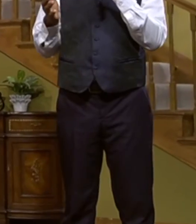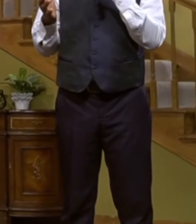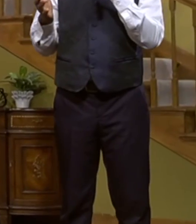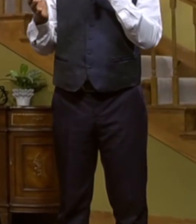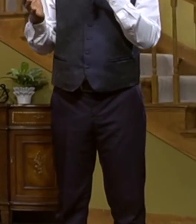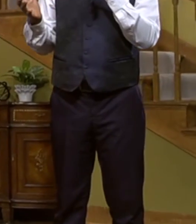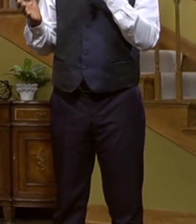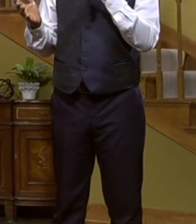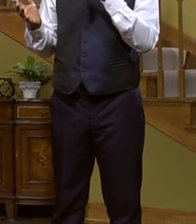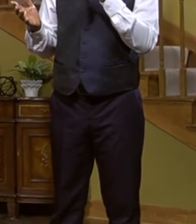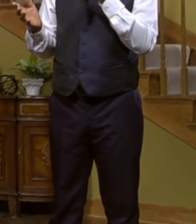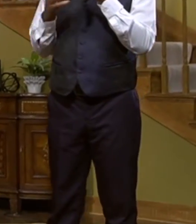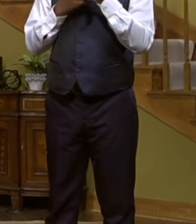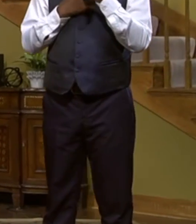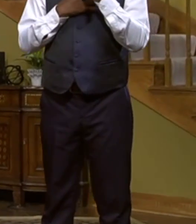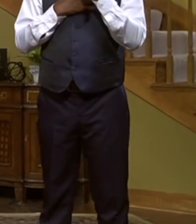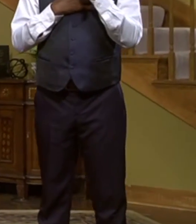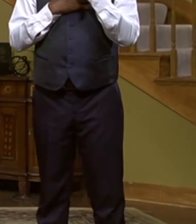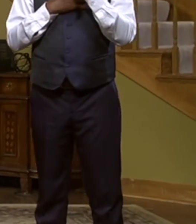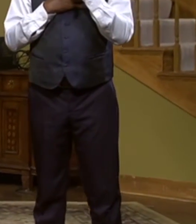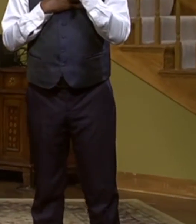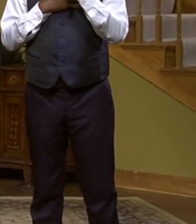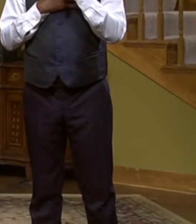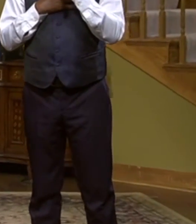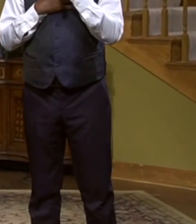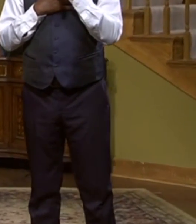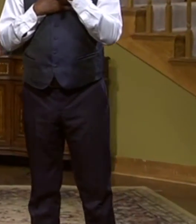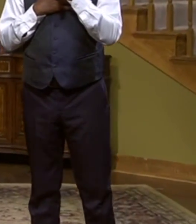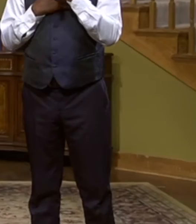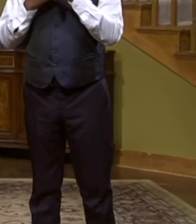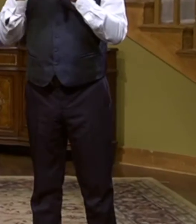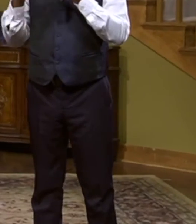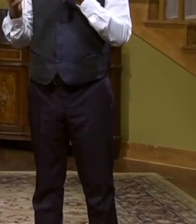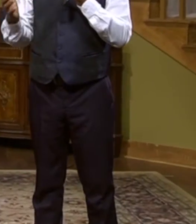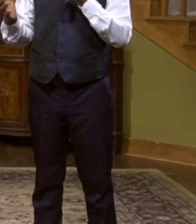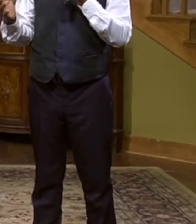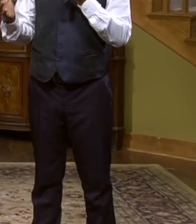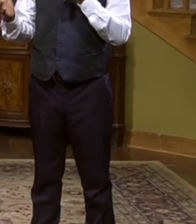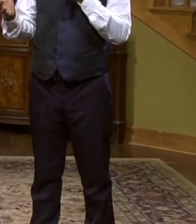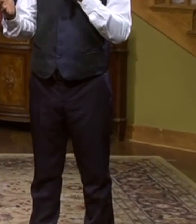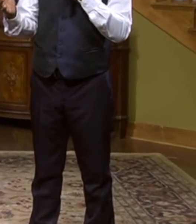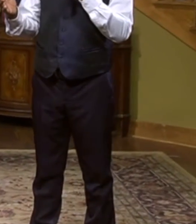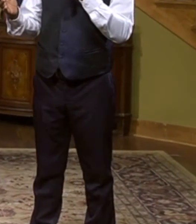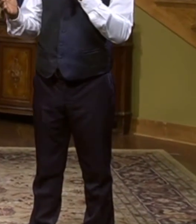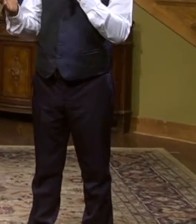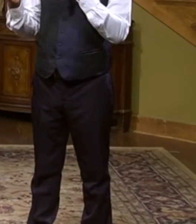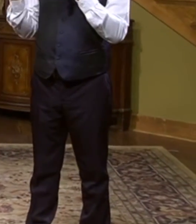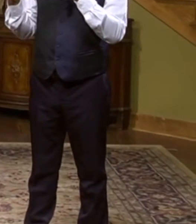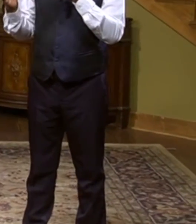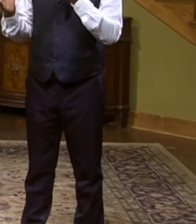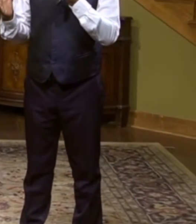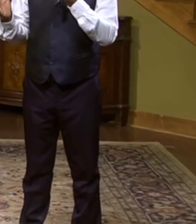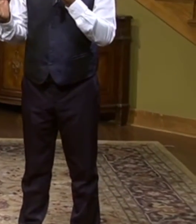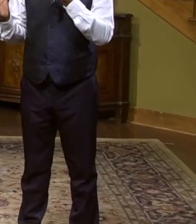Il fut condamné à ma place. Si je vis en lui,